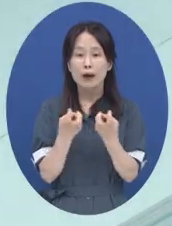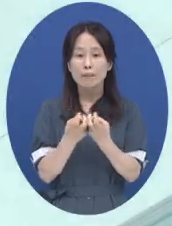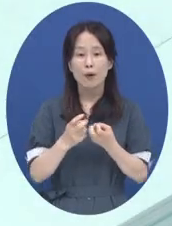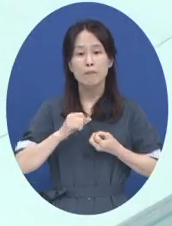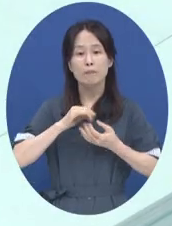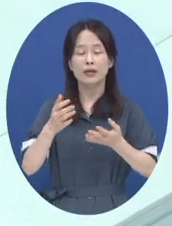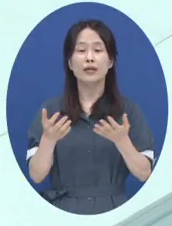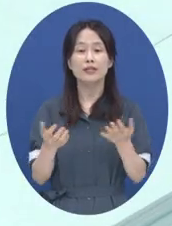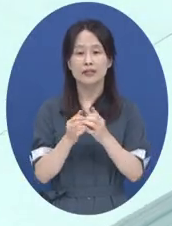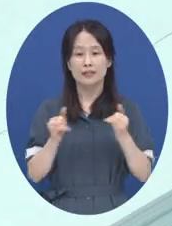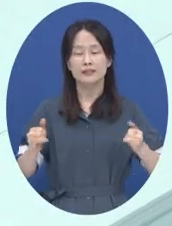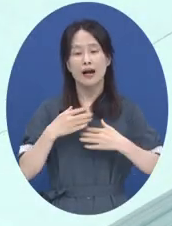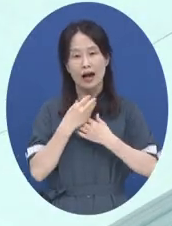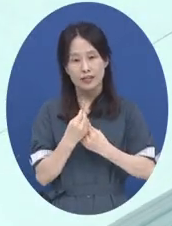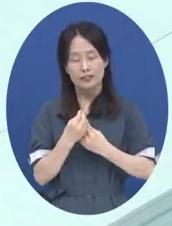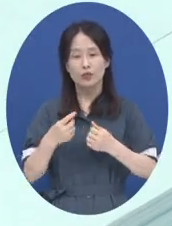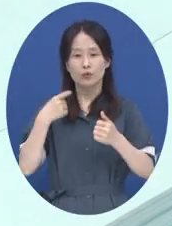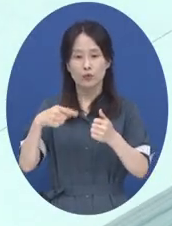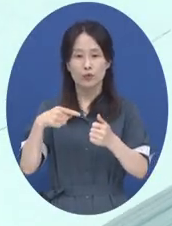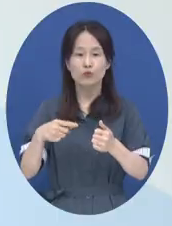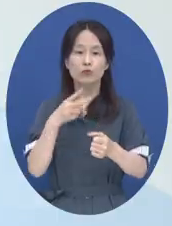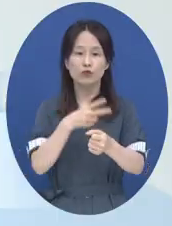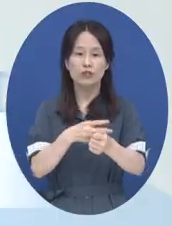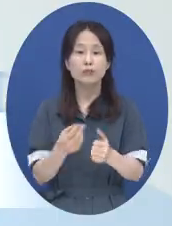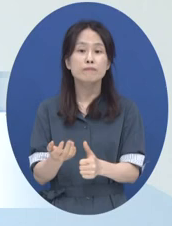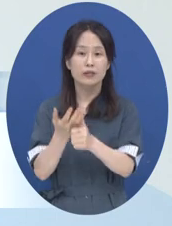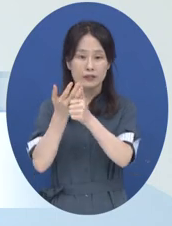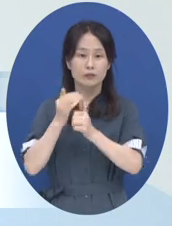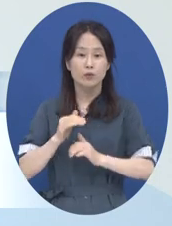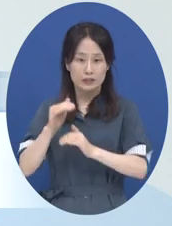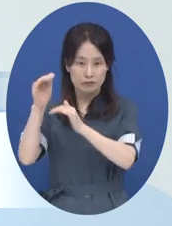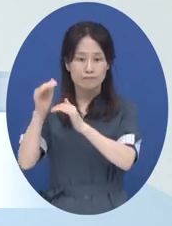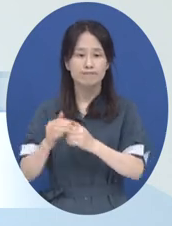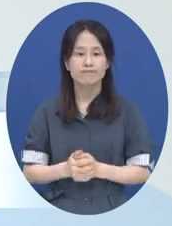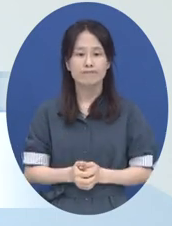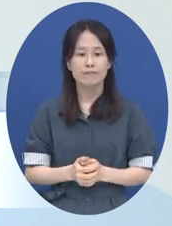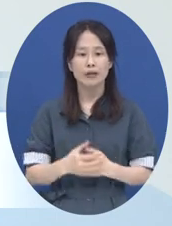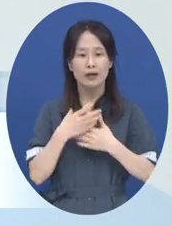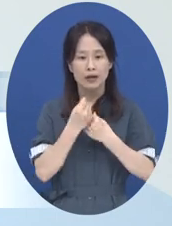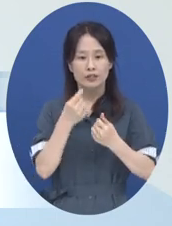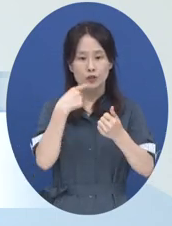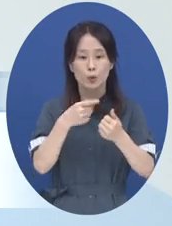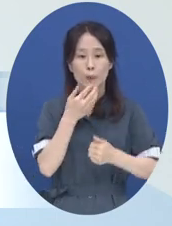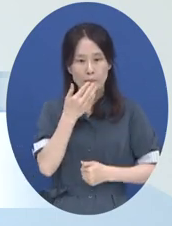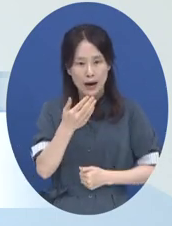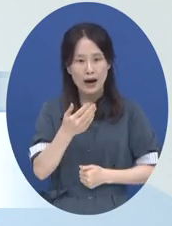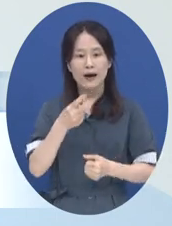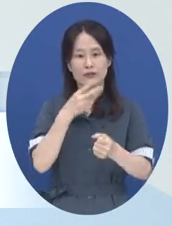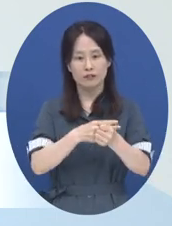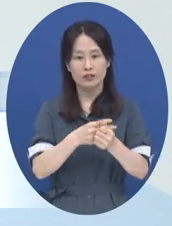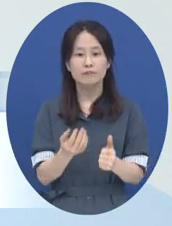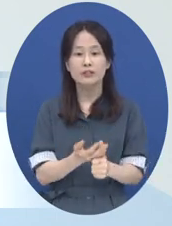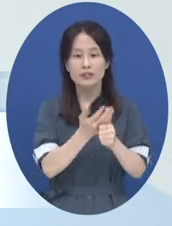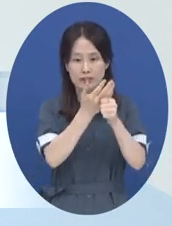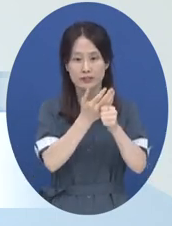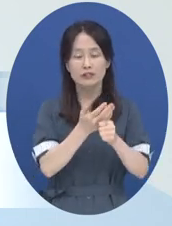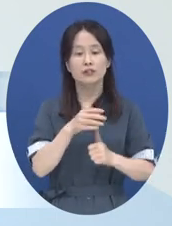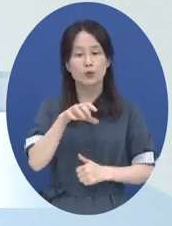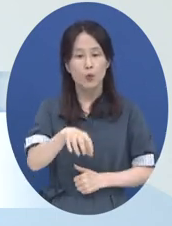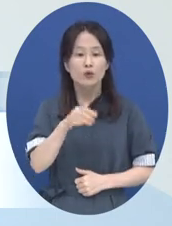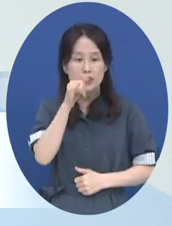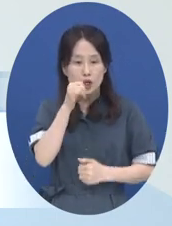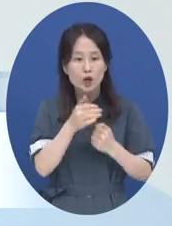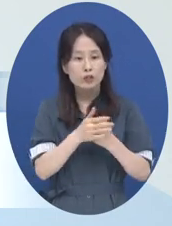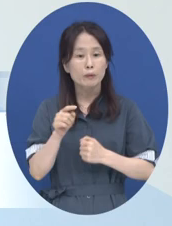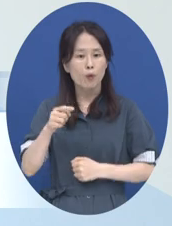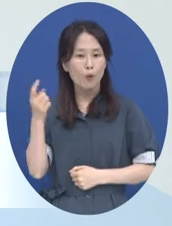노동자 안전 교육 강사 양성 과정입니다. 안전 교육을 할수 있는 강사를 양성하는 과정이 있다고 해서 그걸